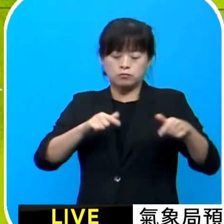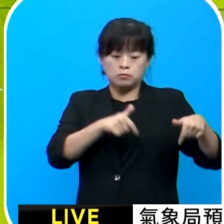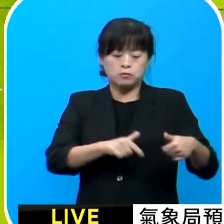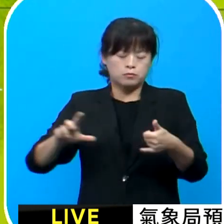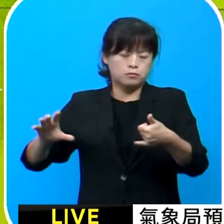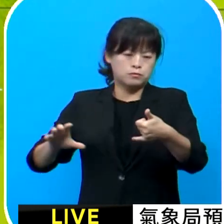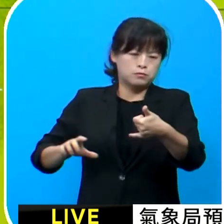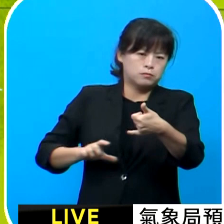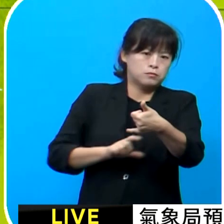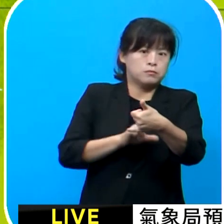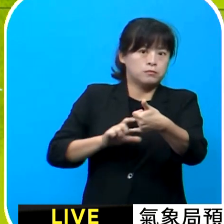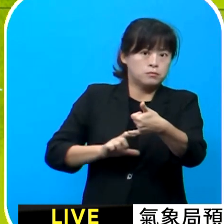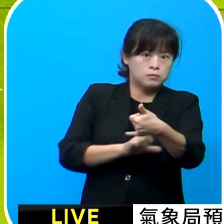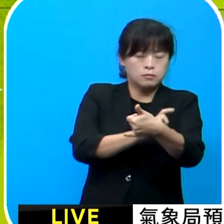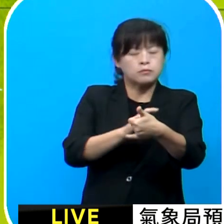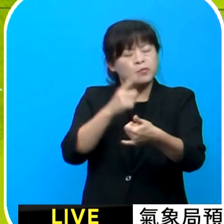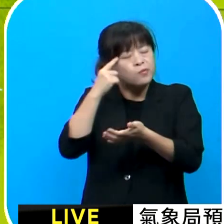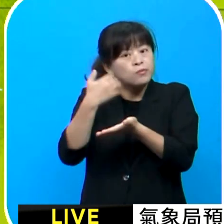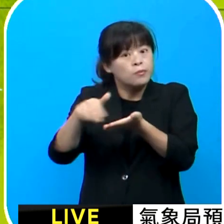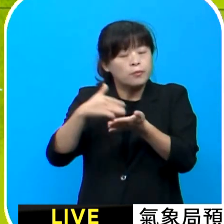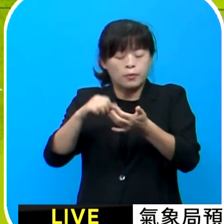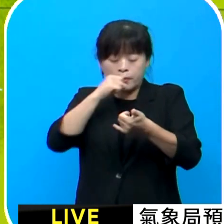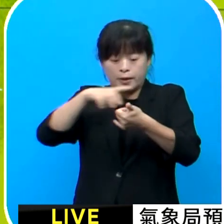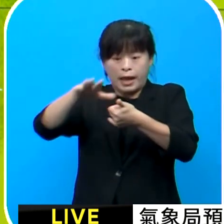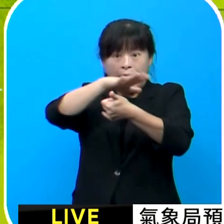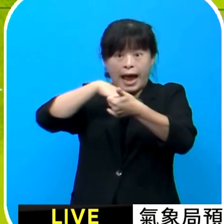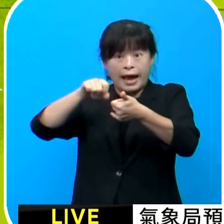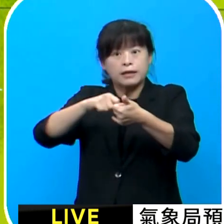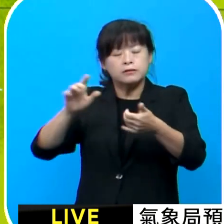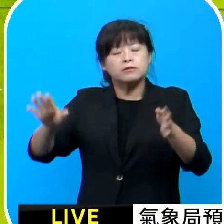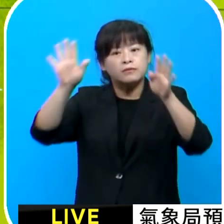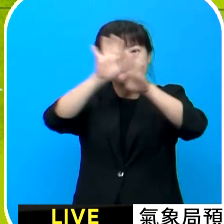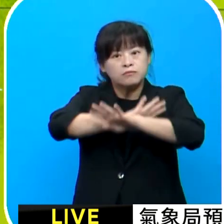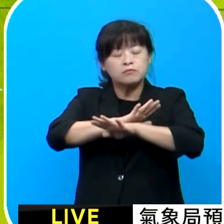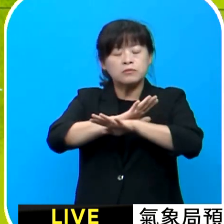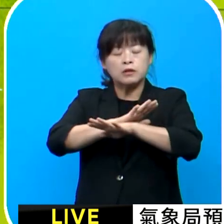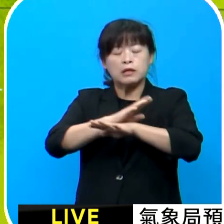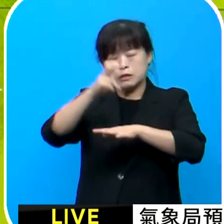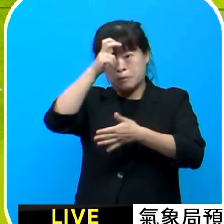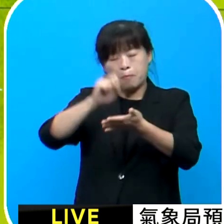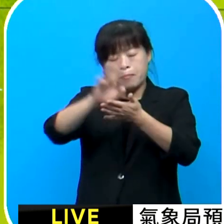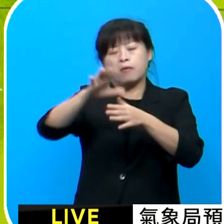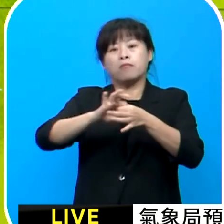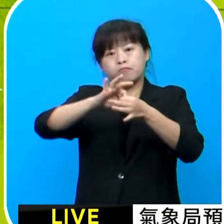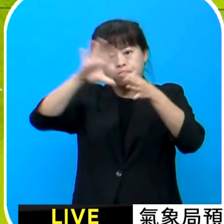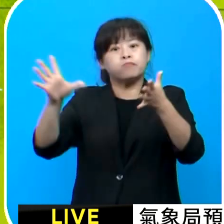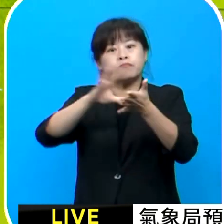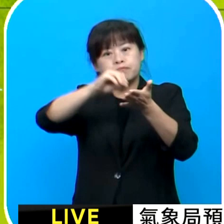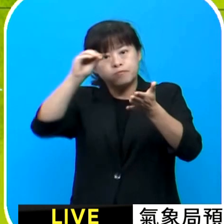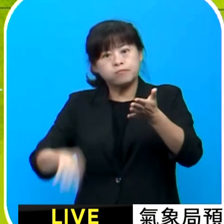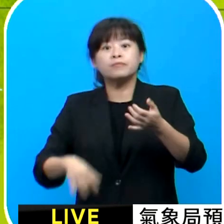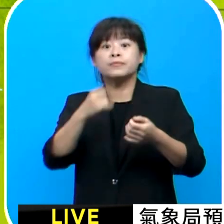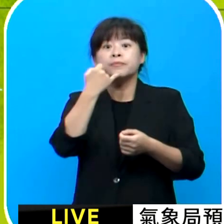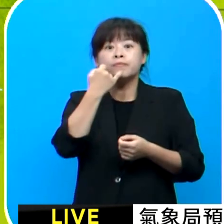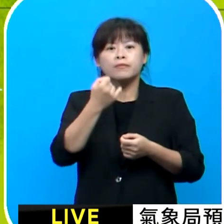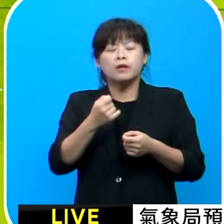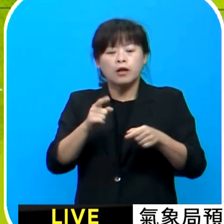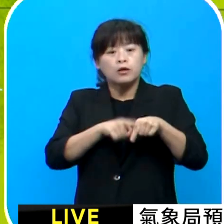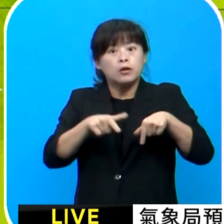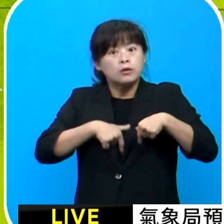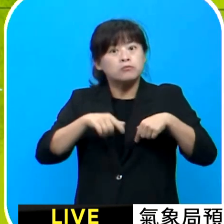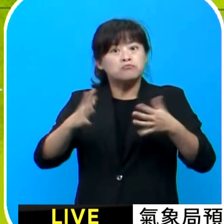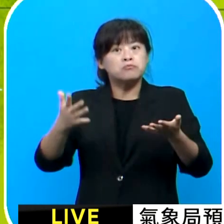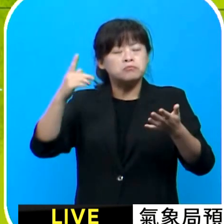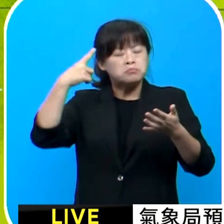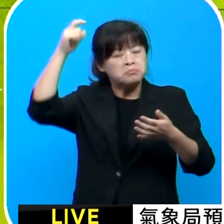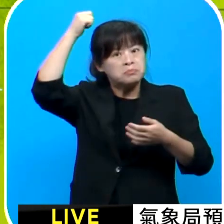动，因此我们预计本岛的县市有机会在今天晚间解除陆上警报，而台风中心预计在